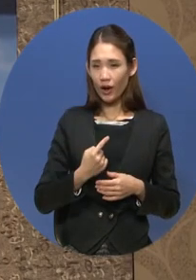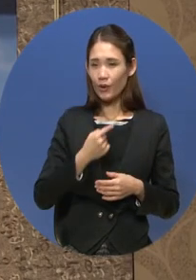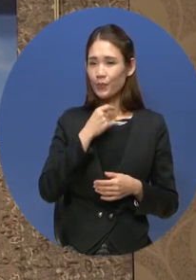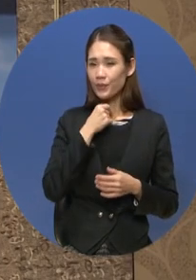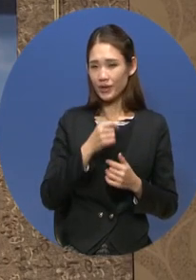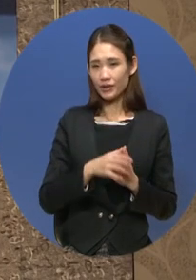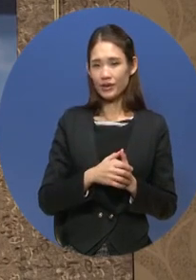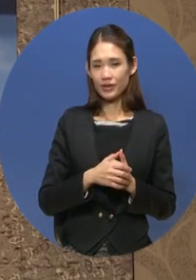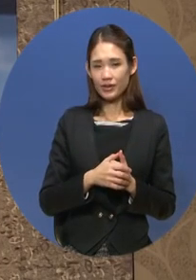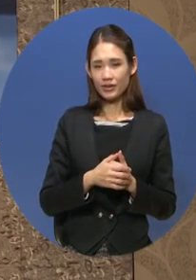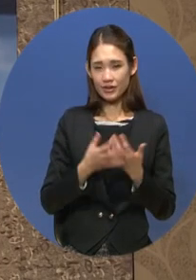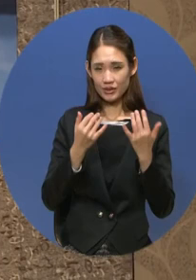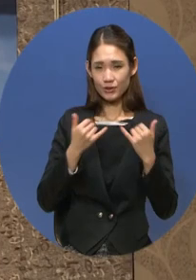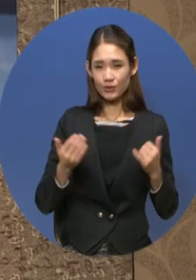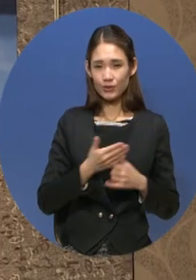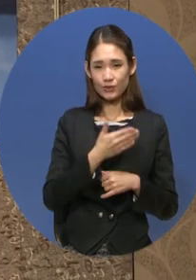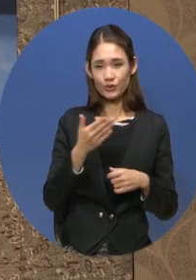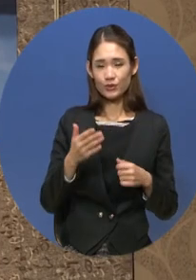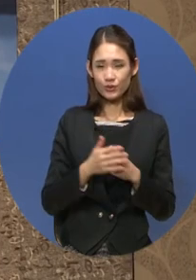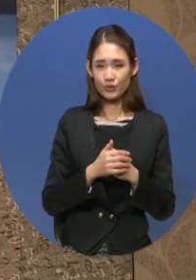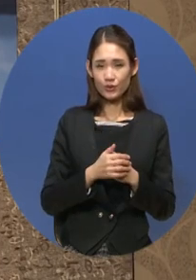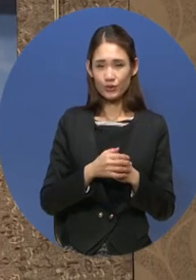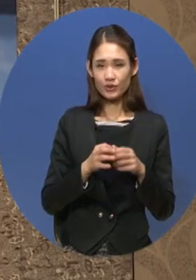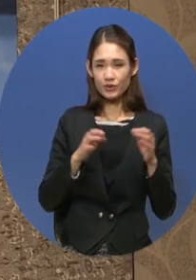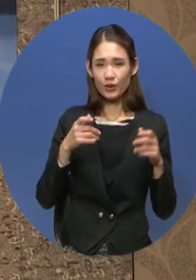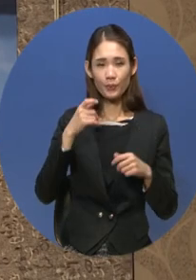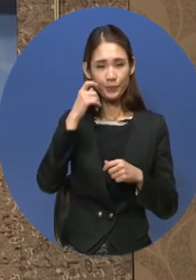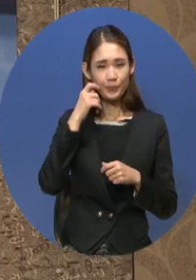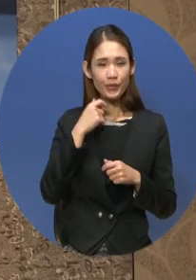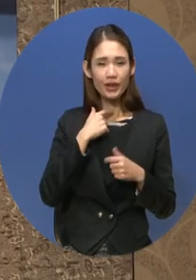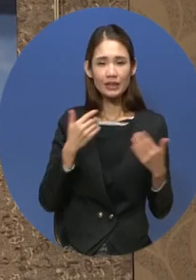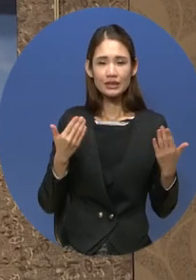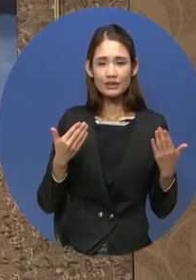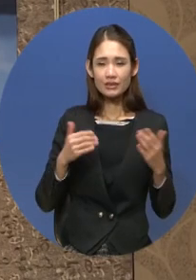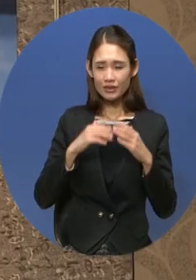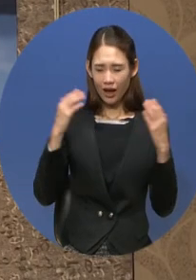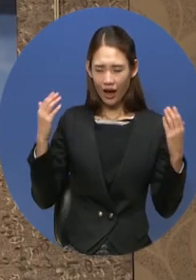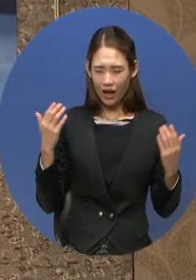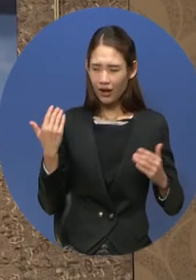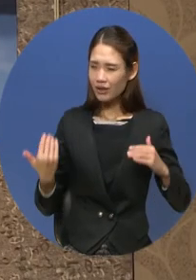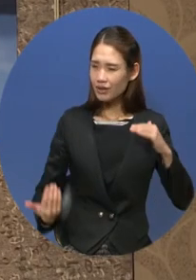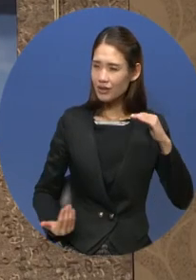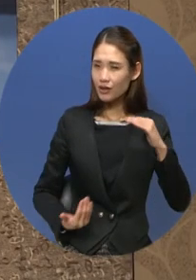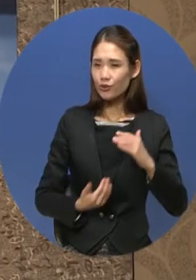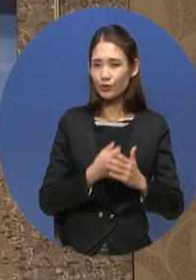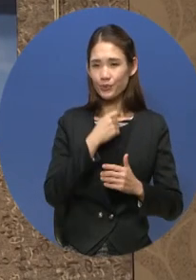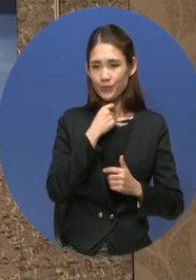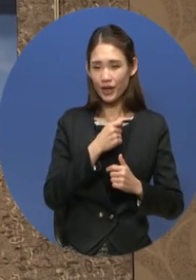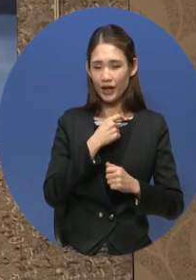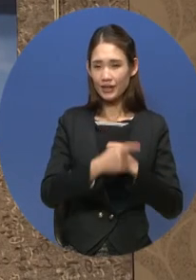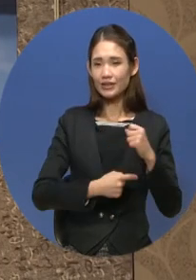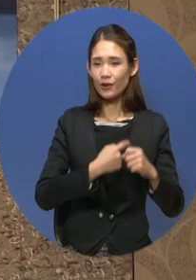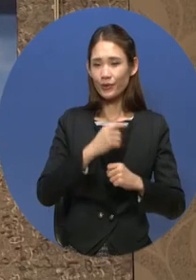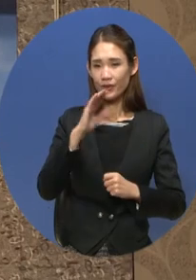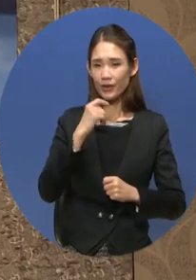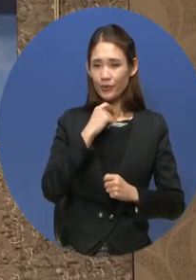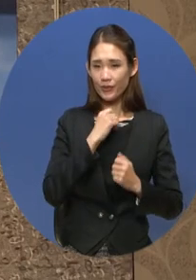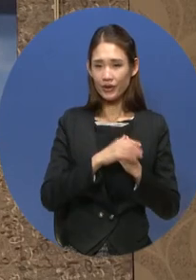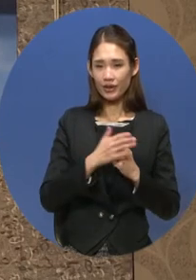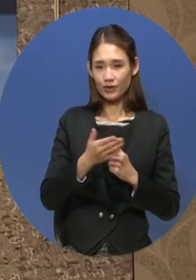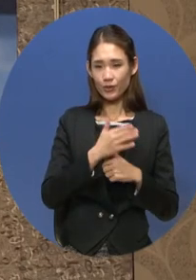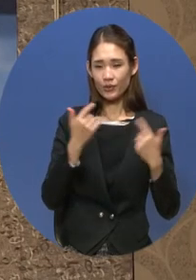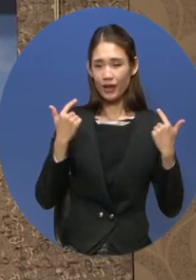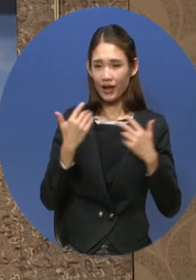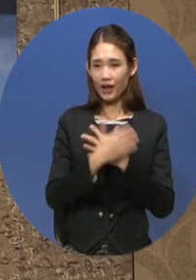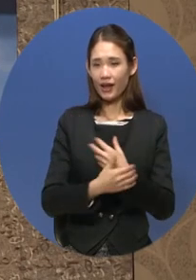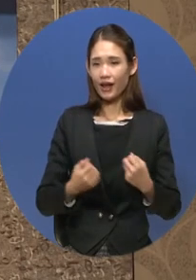바라고요. 시청자 여러분들도 그동안 못하셨던 일들 다 이루시는 한 해가 되기를 바라고요. 여러분들